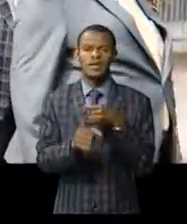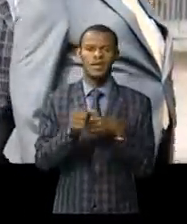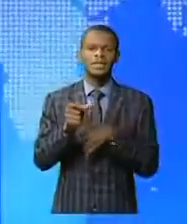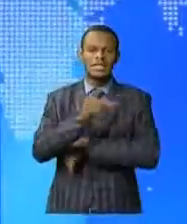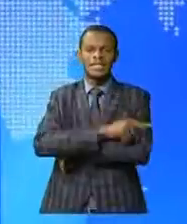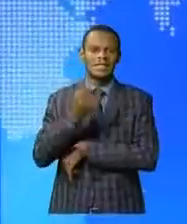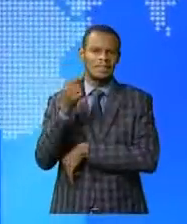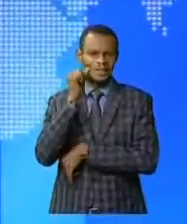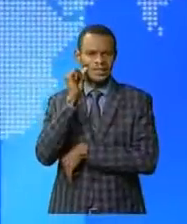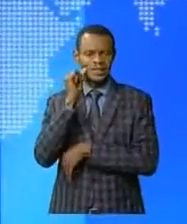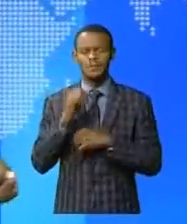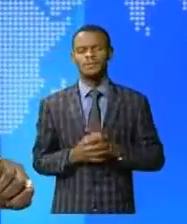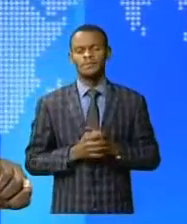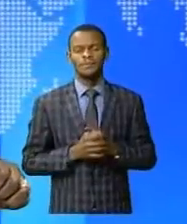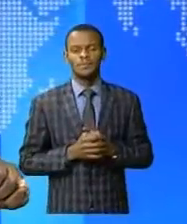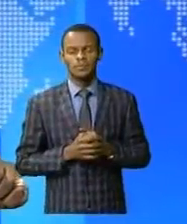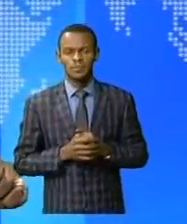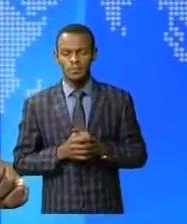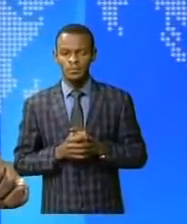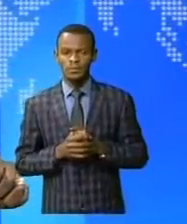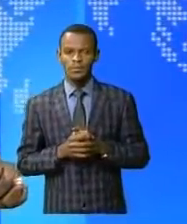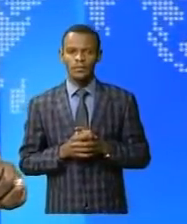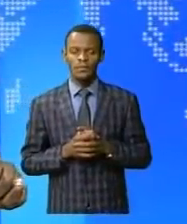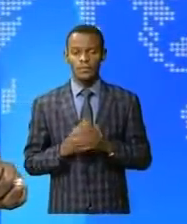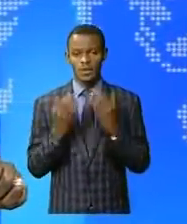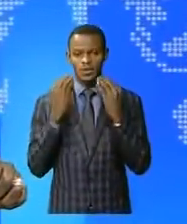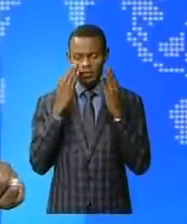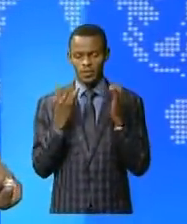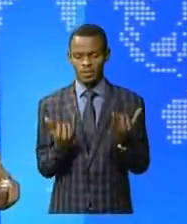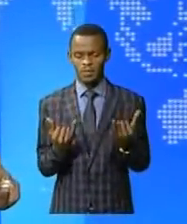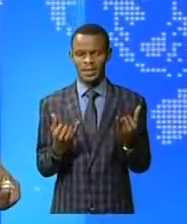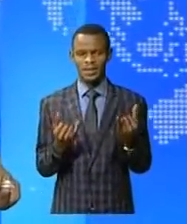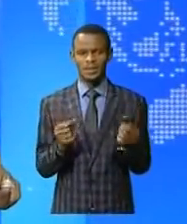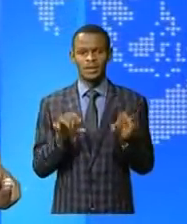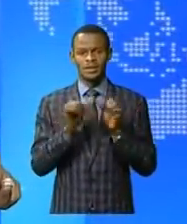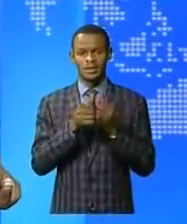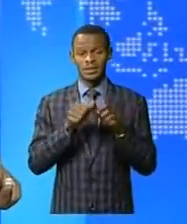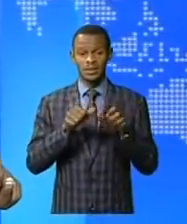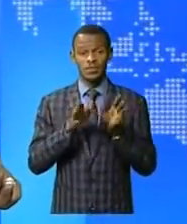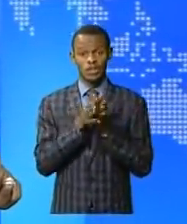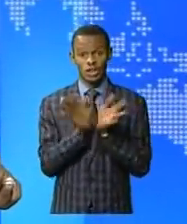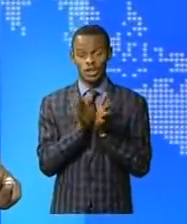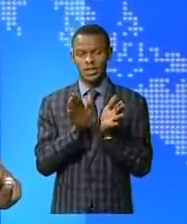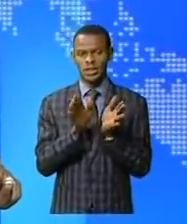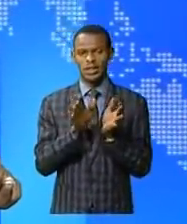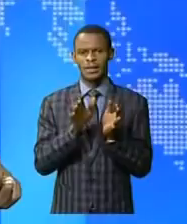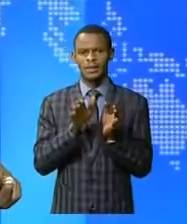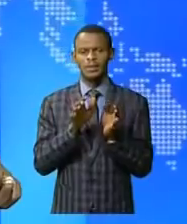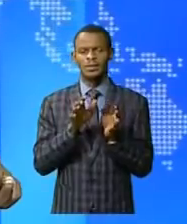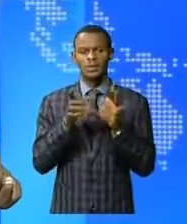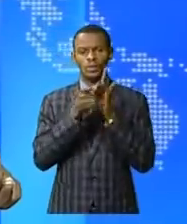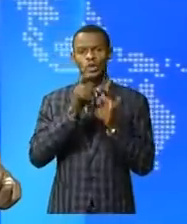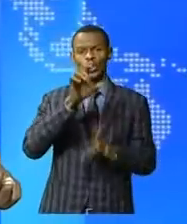Wallonie-Bruxelles. Et puis, suivez en image cette Assemblée Générale de la SOCODA qui plaide